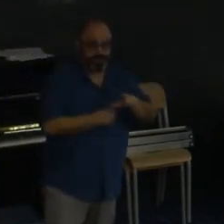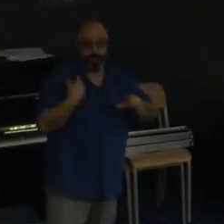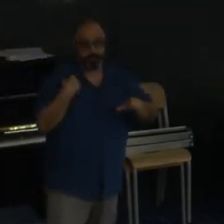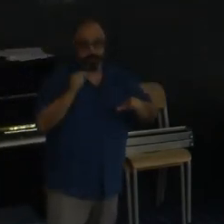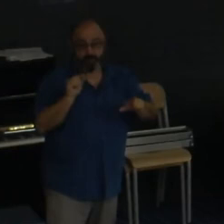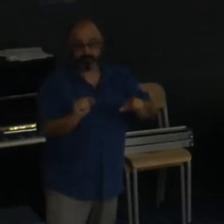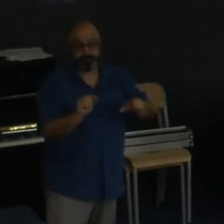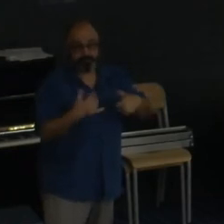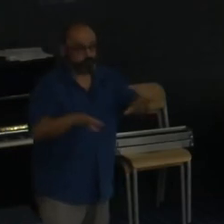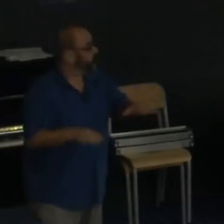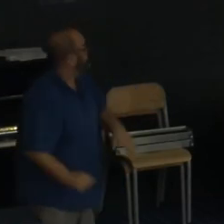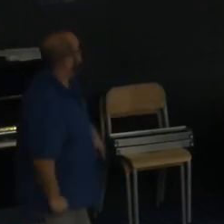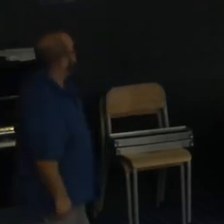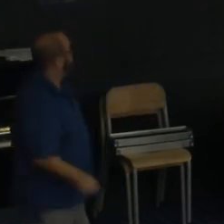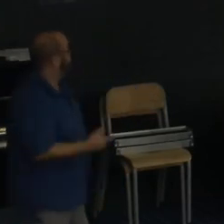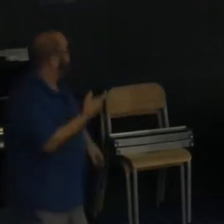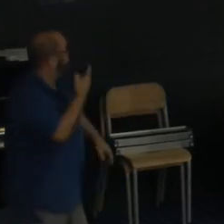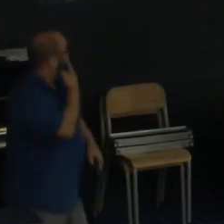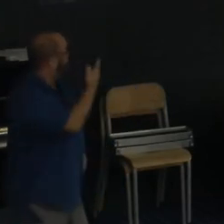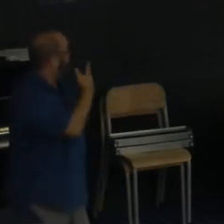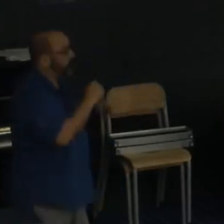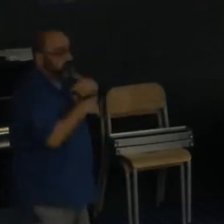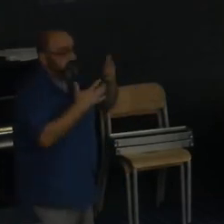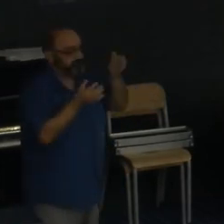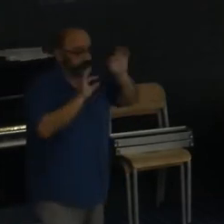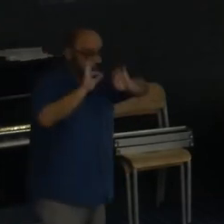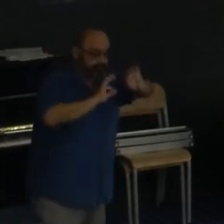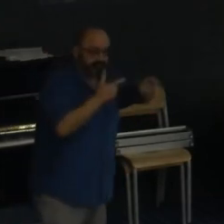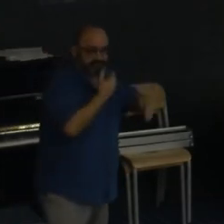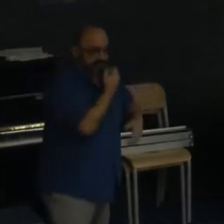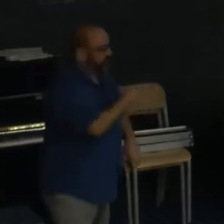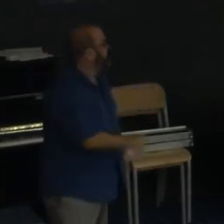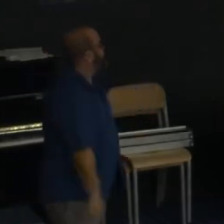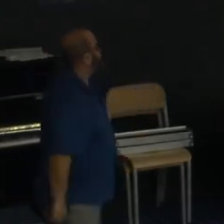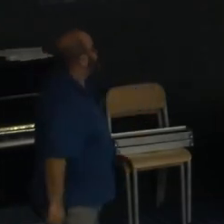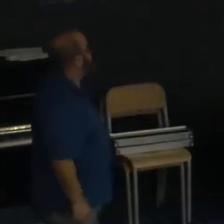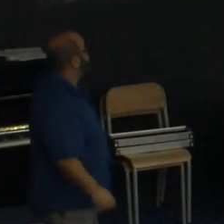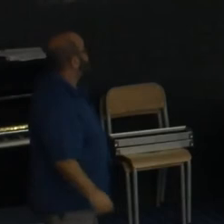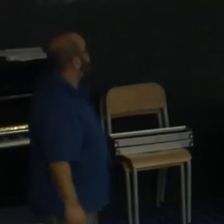voilà. Je revois que, effectivement, je peux m'amuser à jouer là-dessus. Alors,